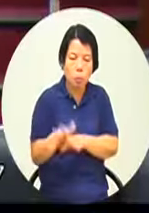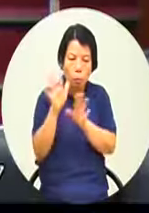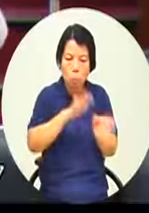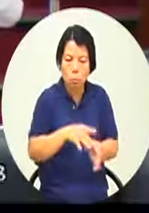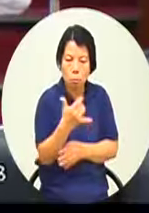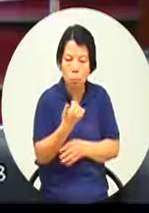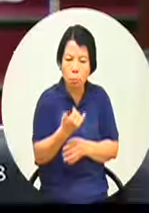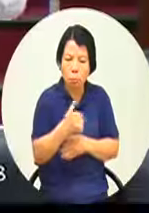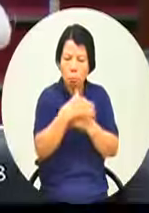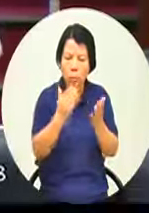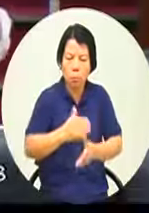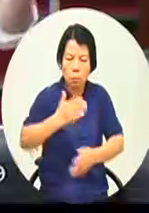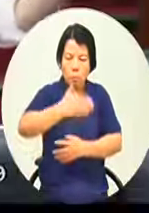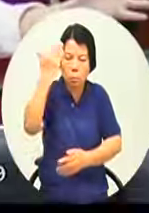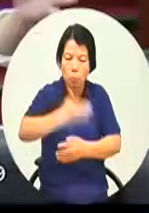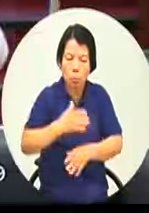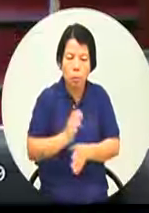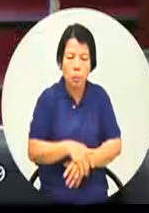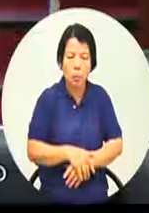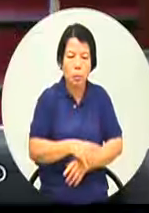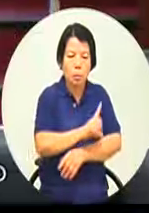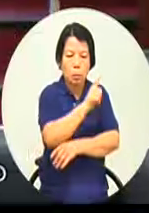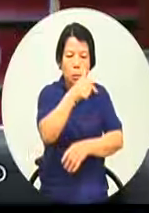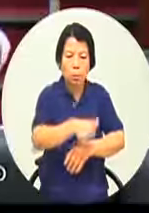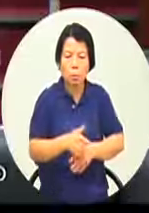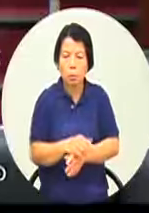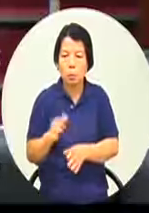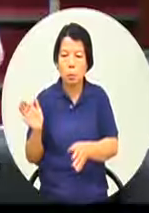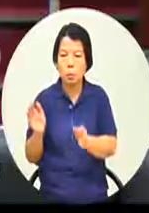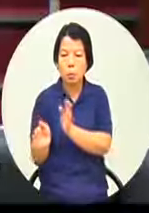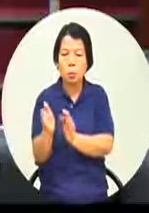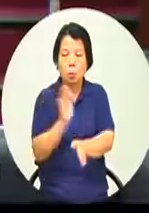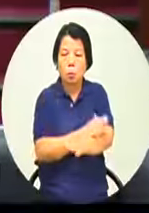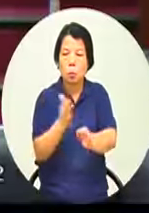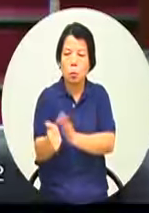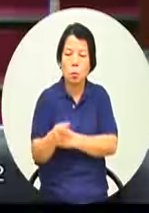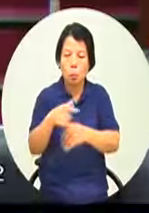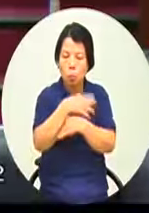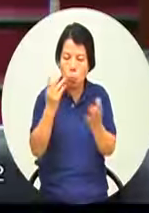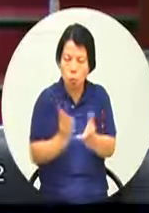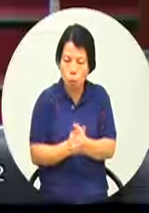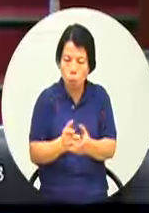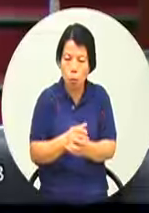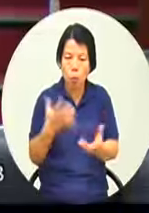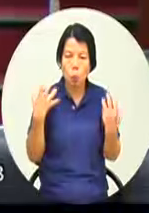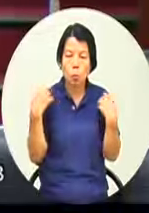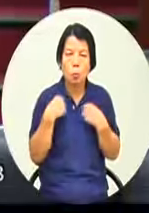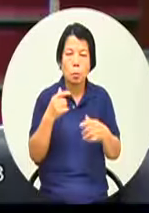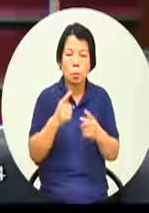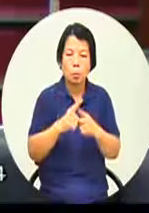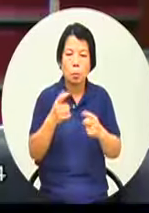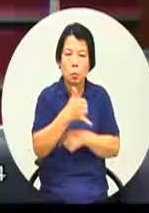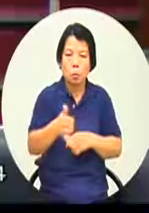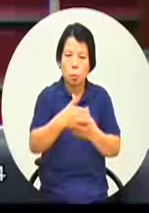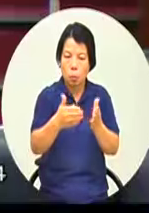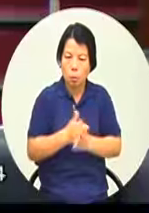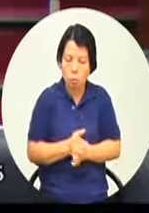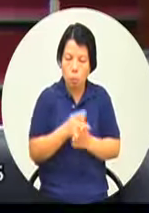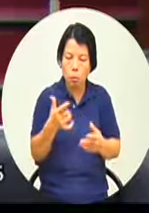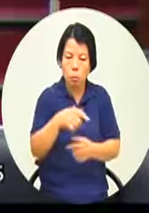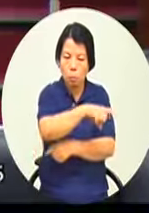作，然后它的由上而下、由左到右，它的一个参与的人员，必须要有一个非常通畅的平